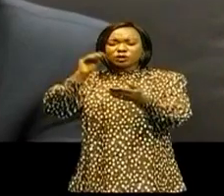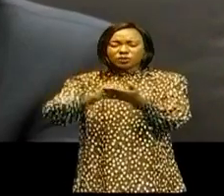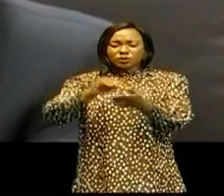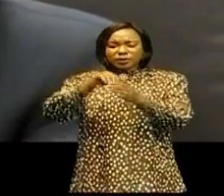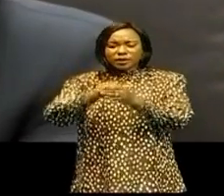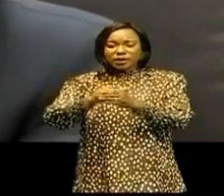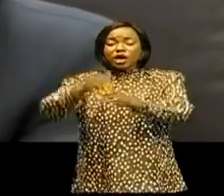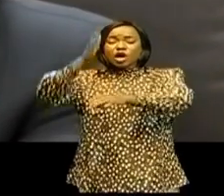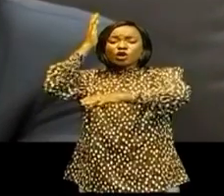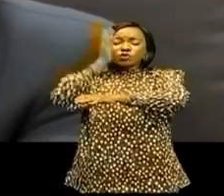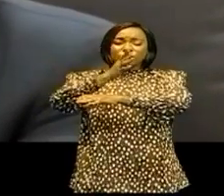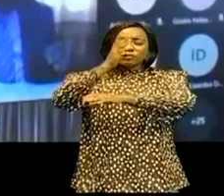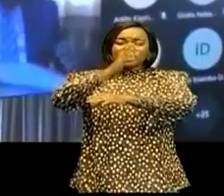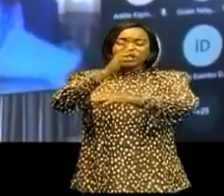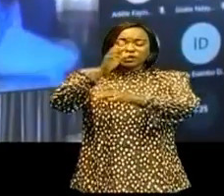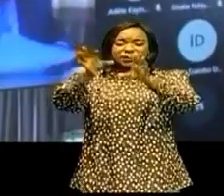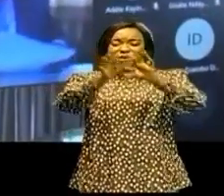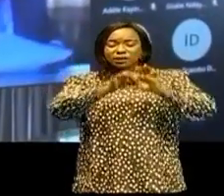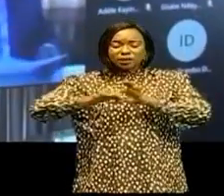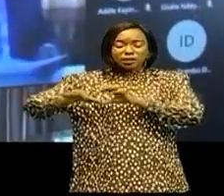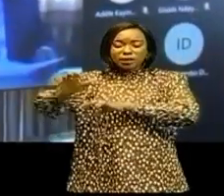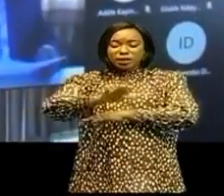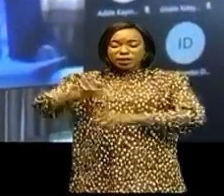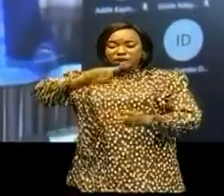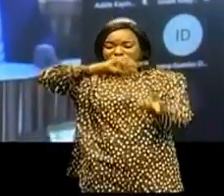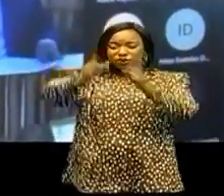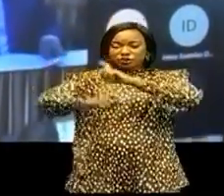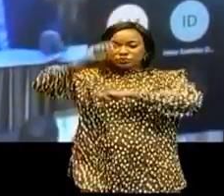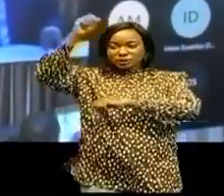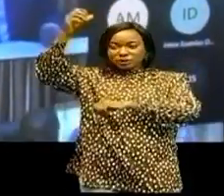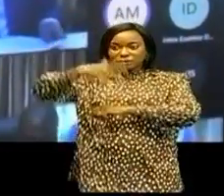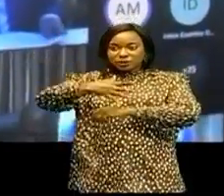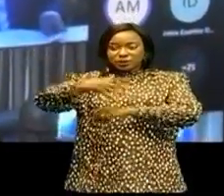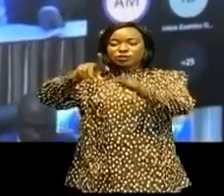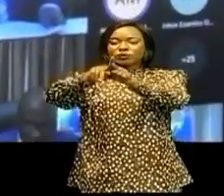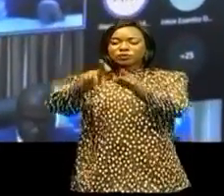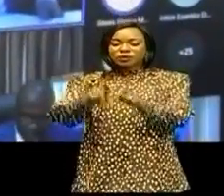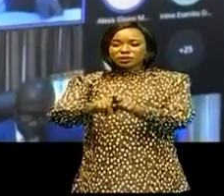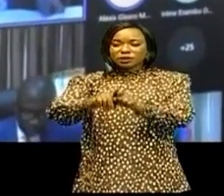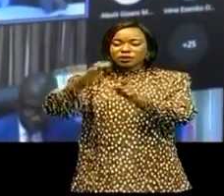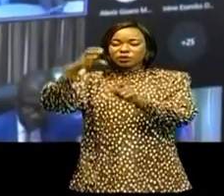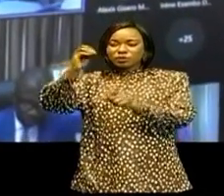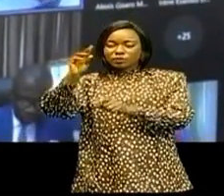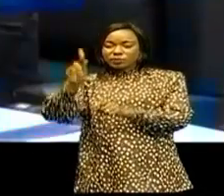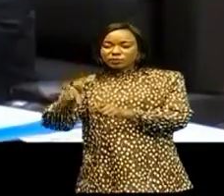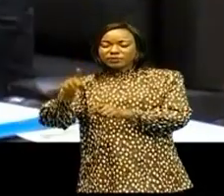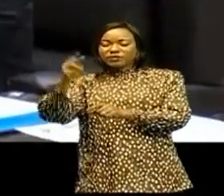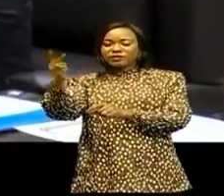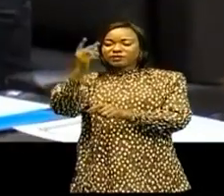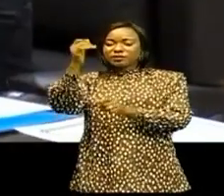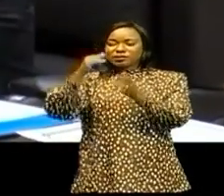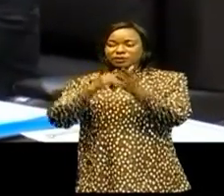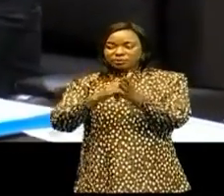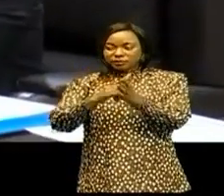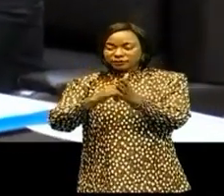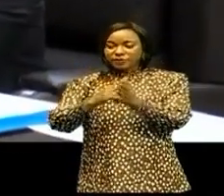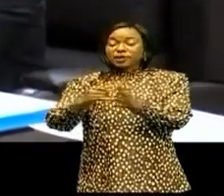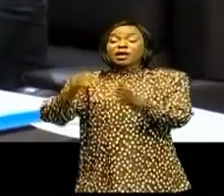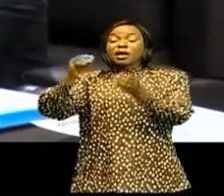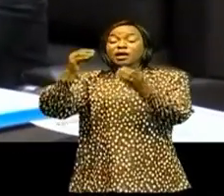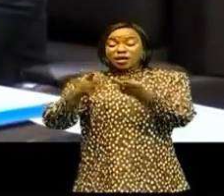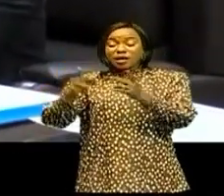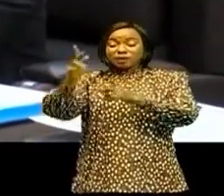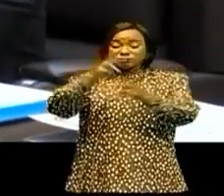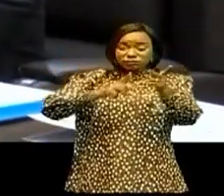de la Conférence des Nations Unies sur les changements climatiques, COP 26. Cette tournée